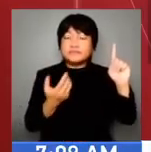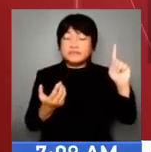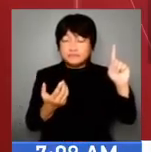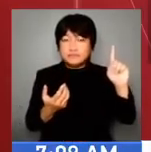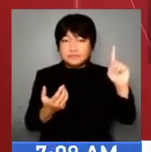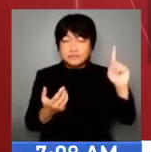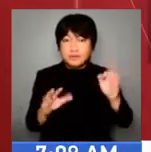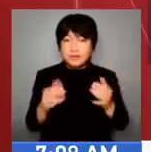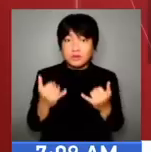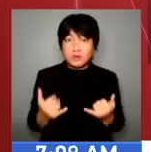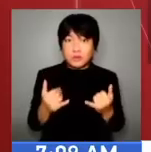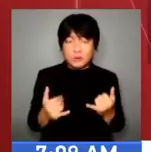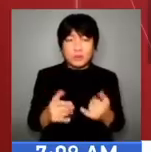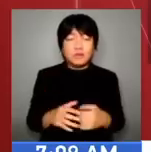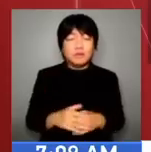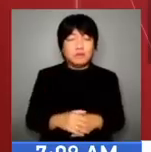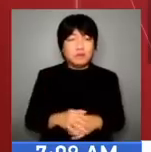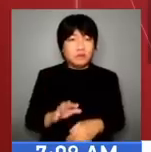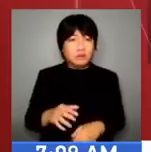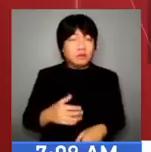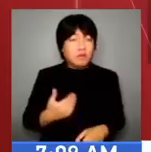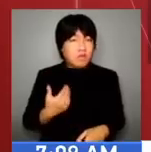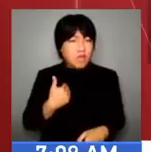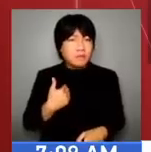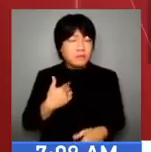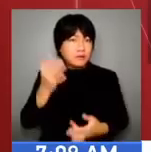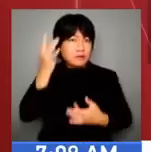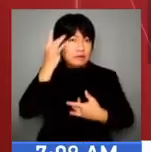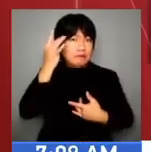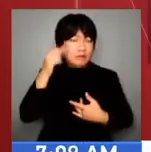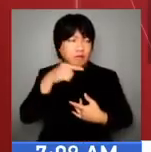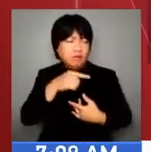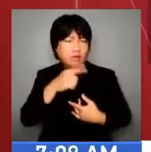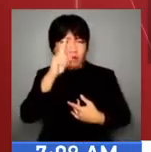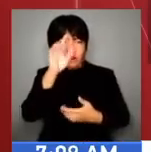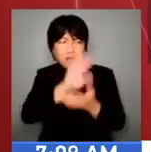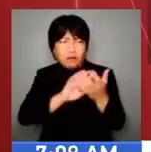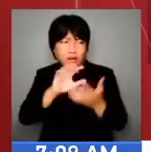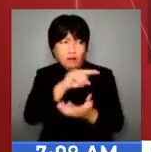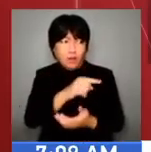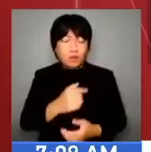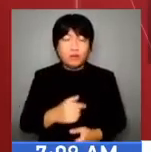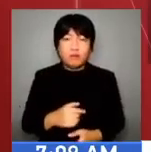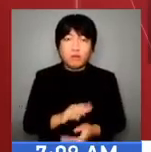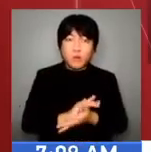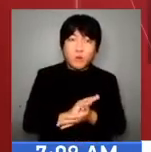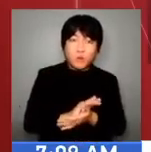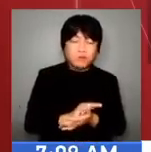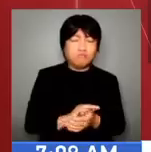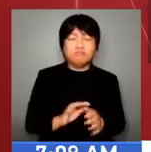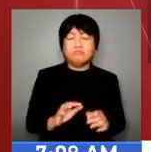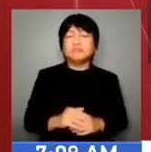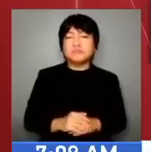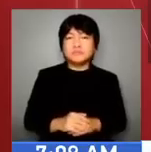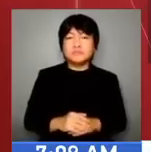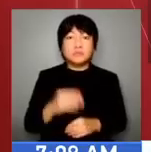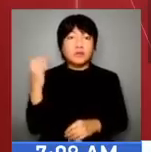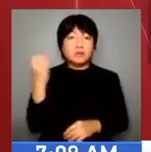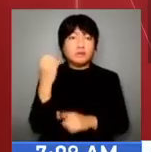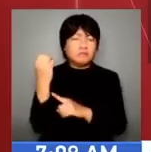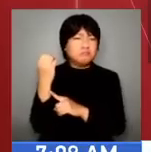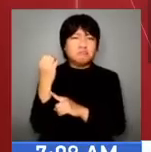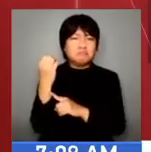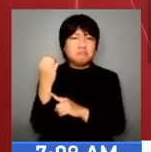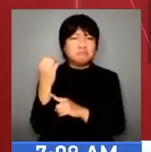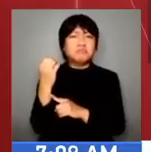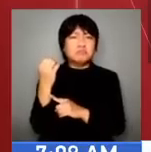simpleng trangkaso lang, iniisip na agad na COVID. Kontra naman si Lance Ventura na alisin ang public health emergency status dahil nariyan pa rin ang